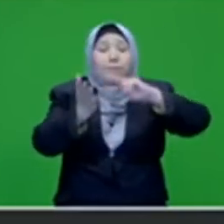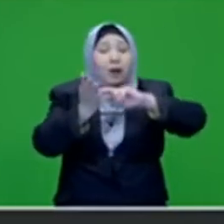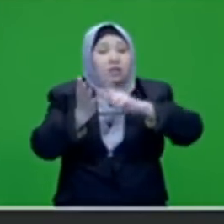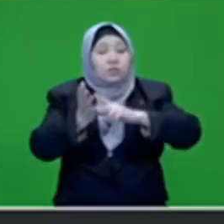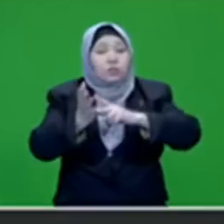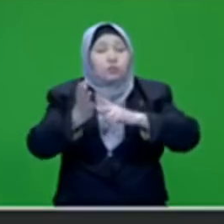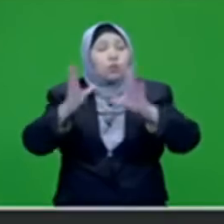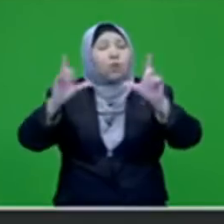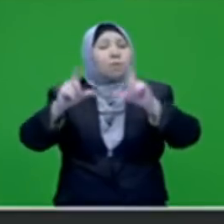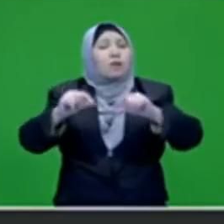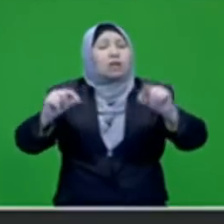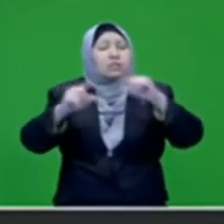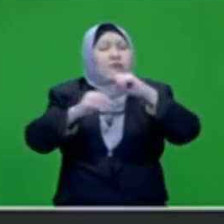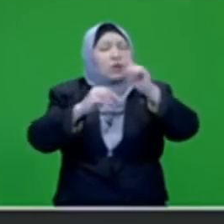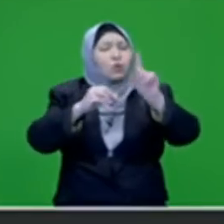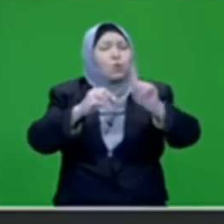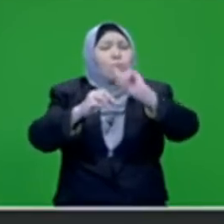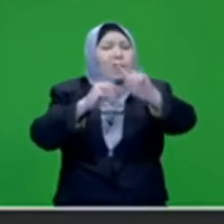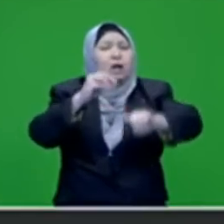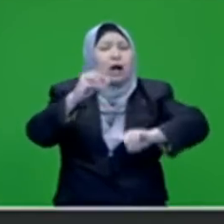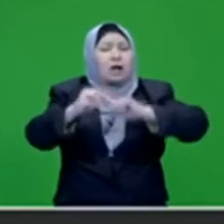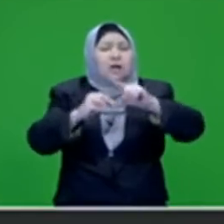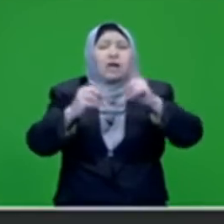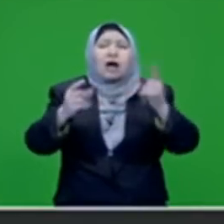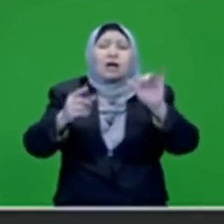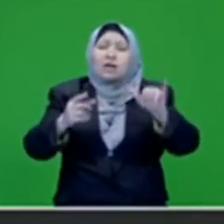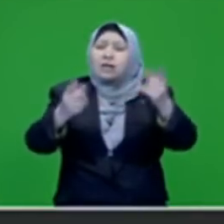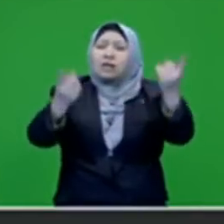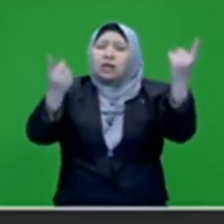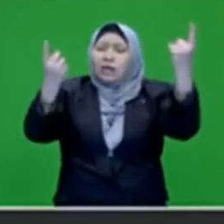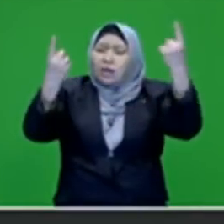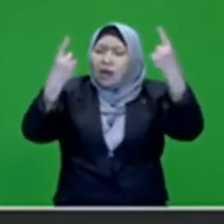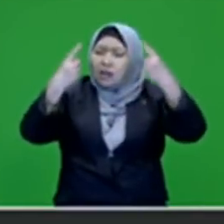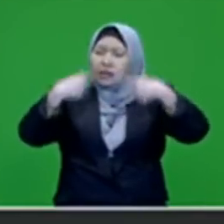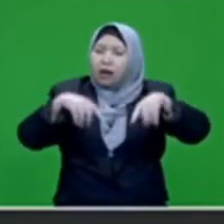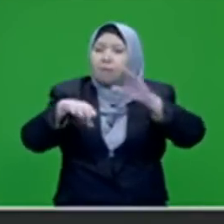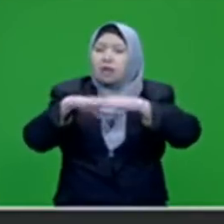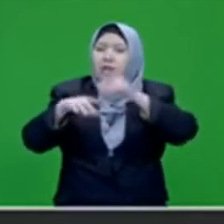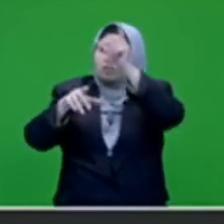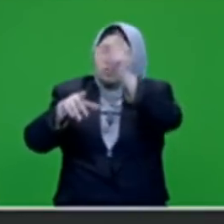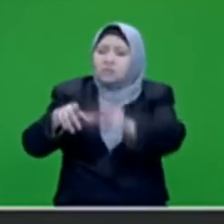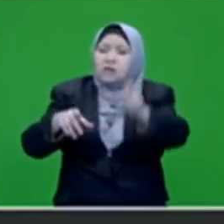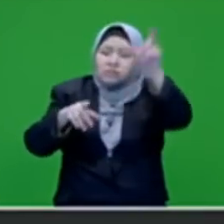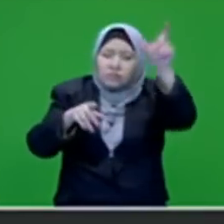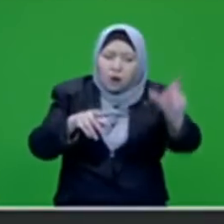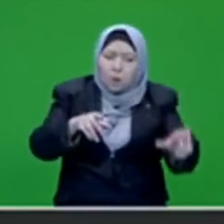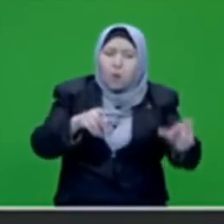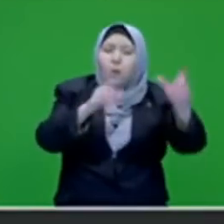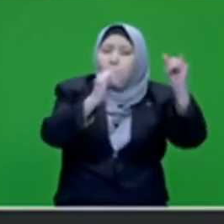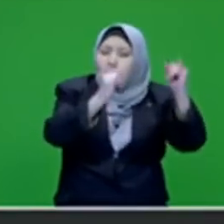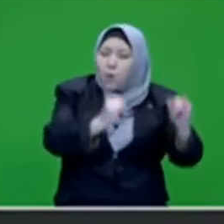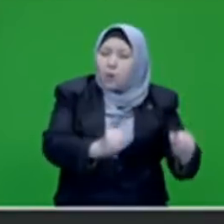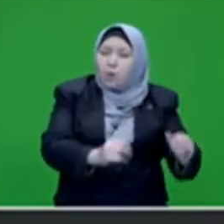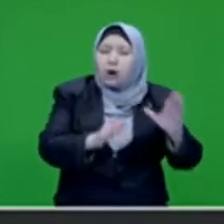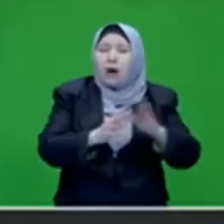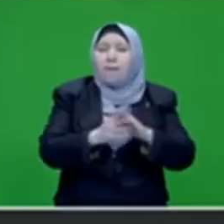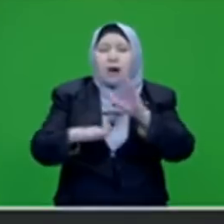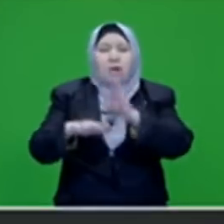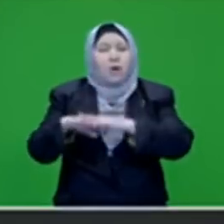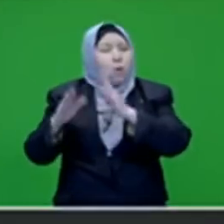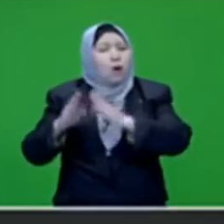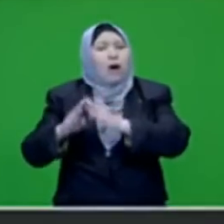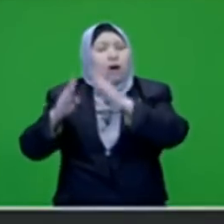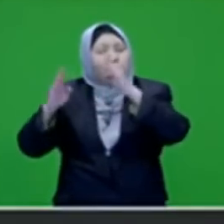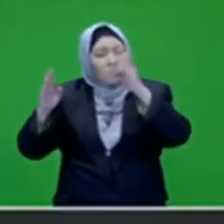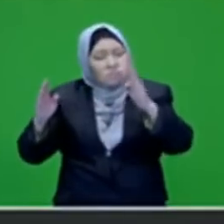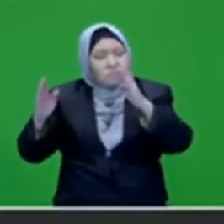berita, sesuatu perkara yang datang kepada seseorang, sama ada perkara itu kecil maupun besar ataupun perkara